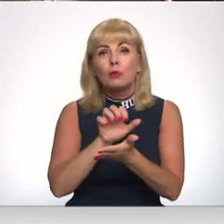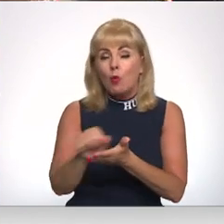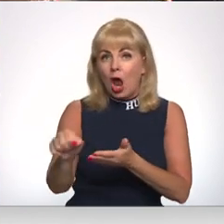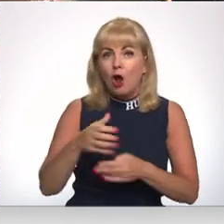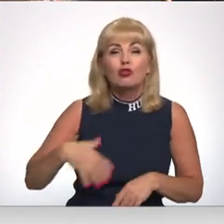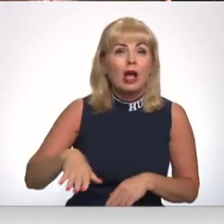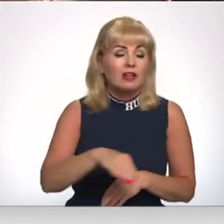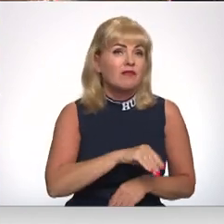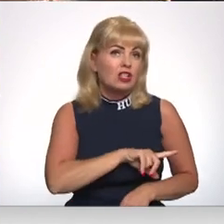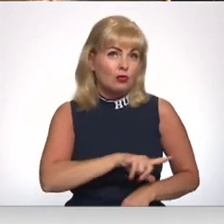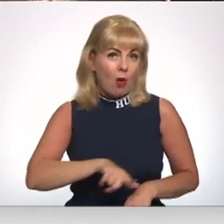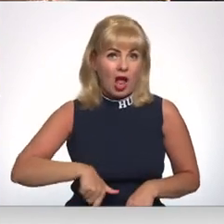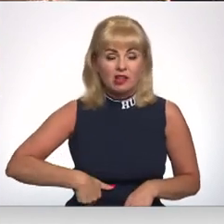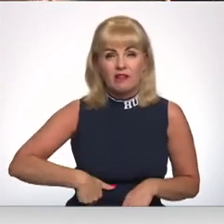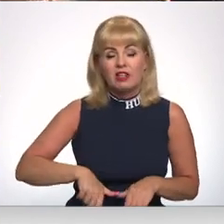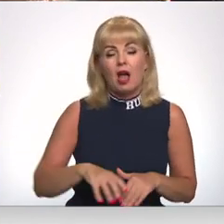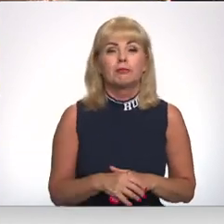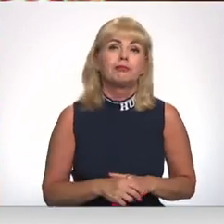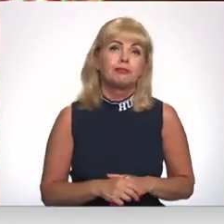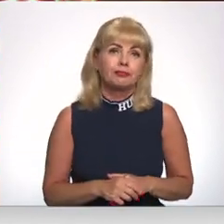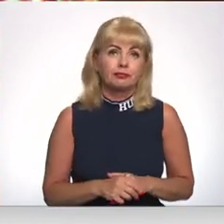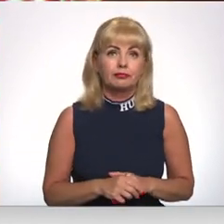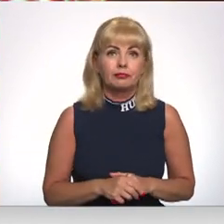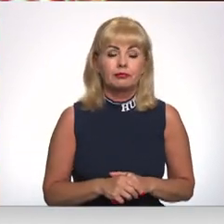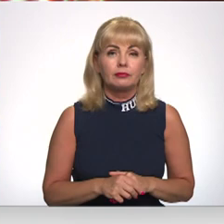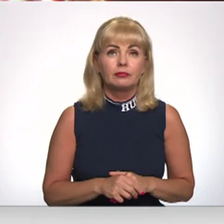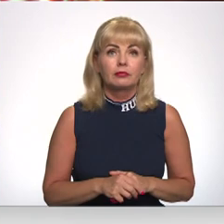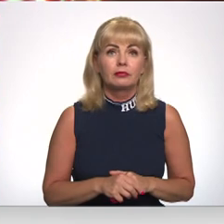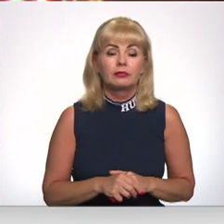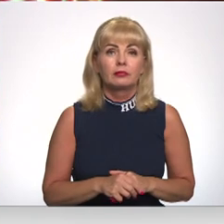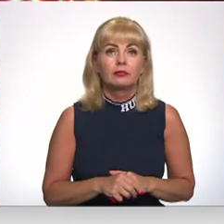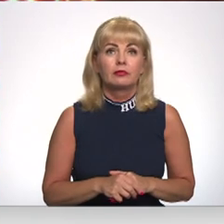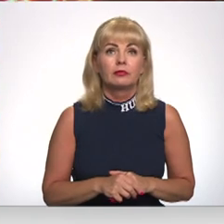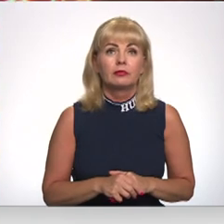Latvijā. Ilja Kozincainis Kupčs, Latvijas televīzija.